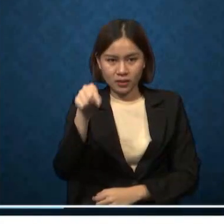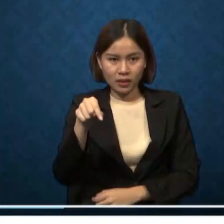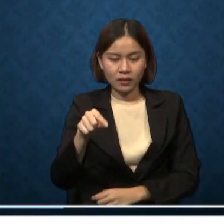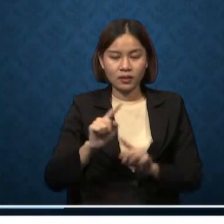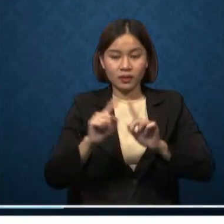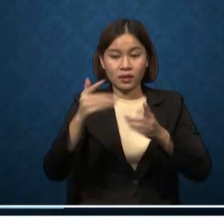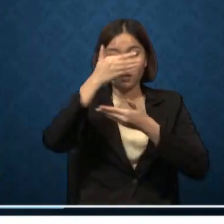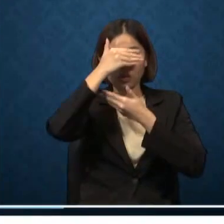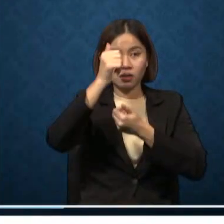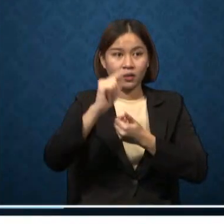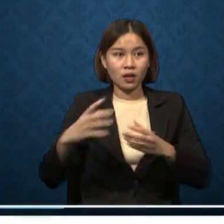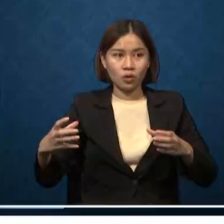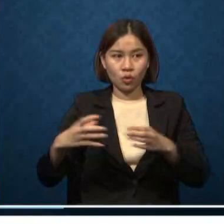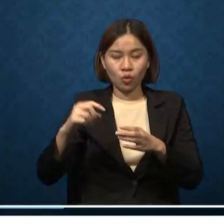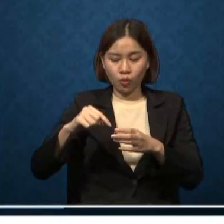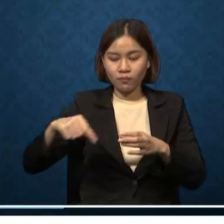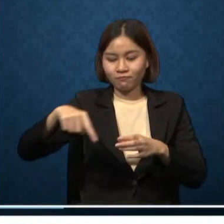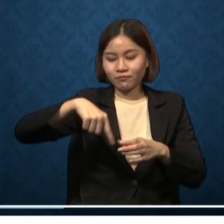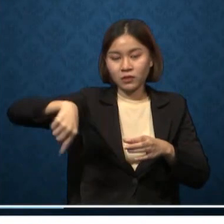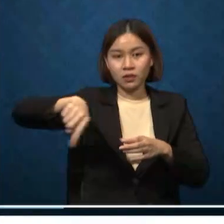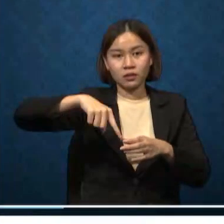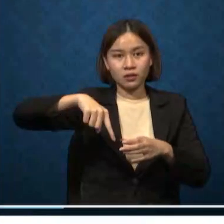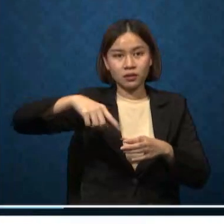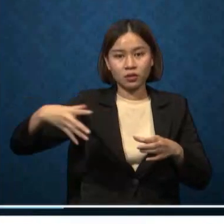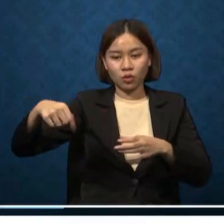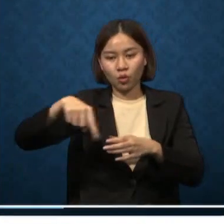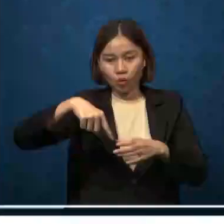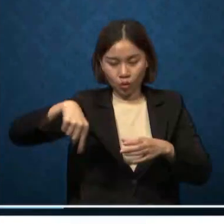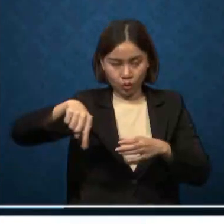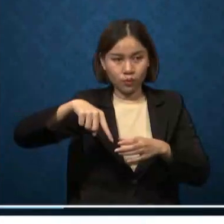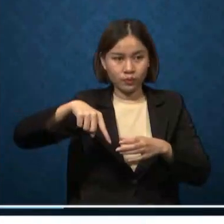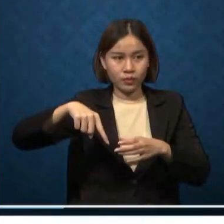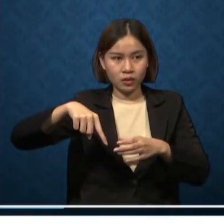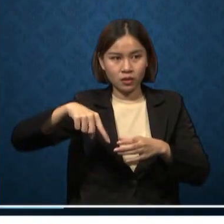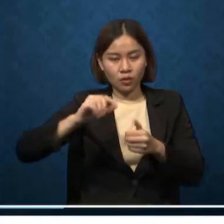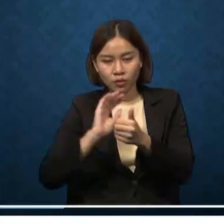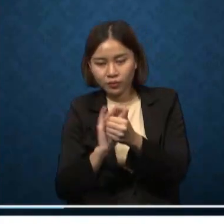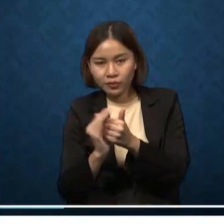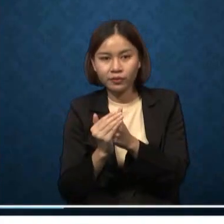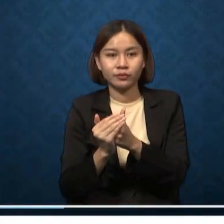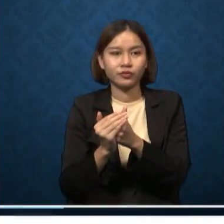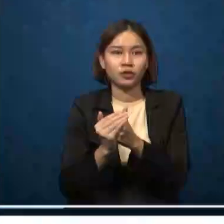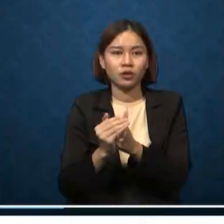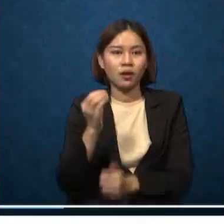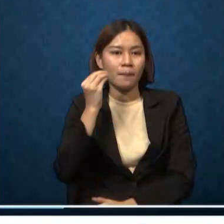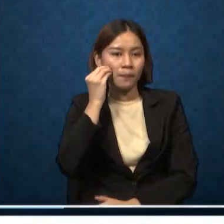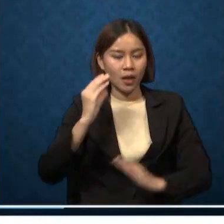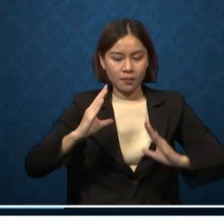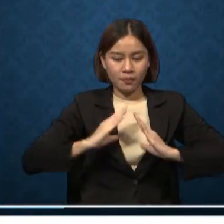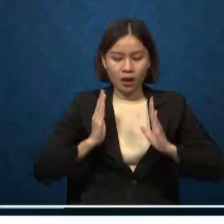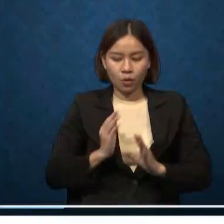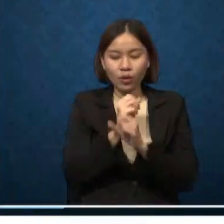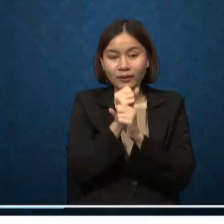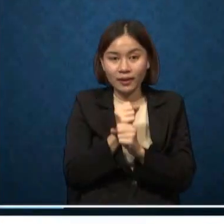ใจคือกลุ่มintermediate careหรือ long ter careเนี่ยเขาเรียกกลุ่มเปาะบางซึ่งส่วนใหญ่ก็จะอยู่ในบ้านพักคชรา